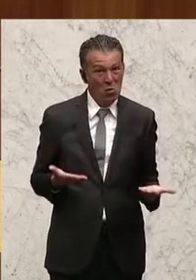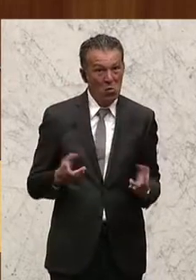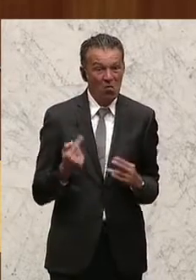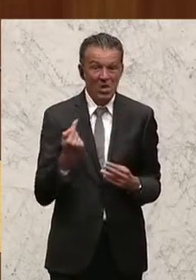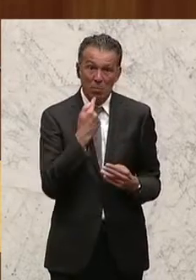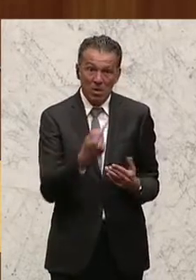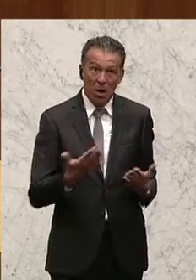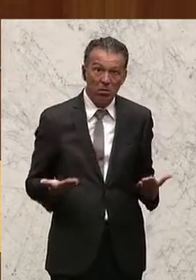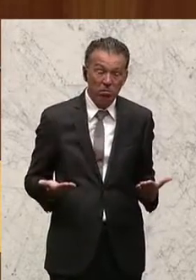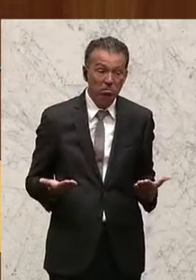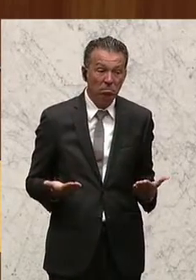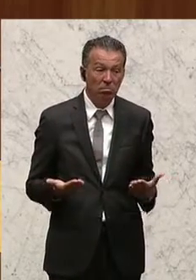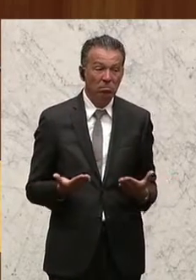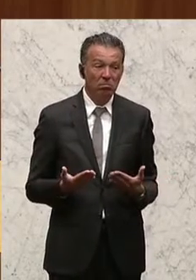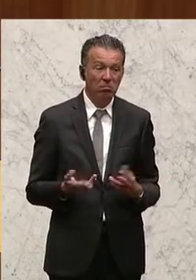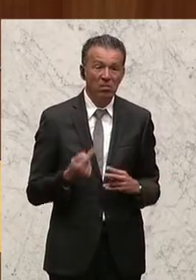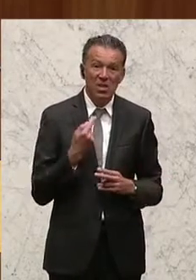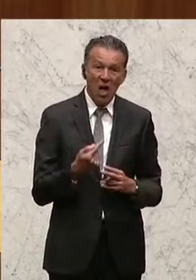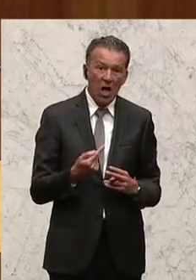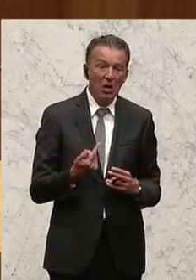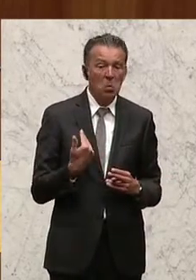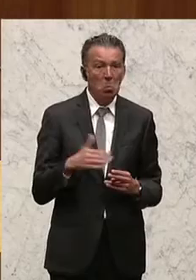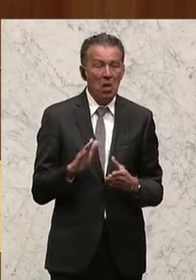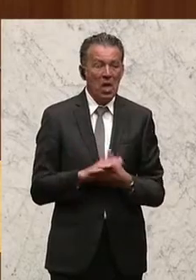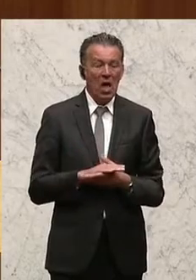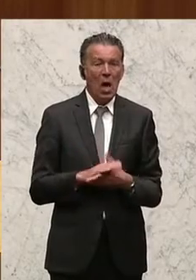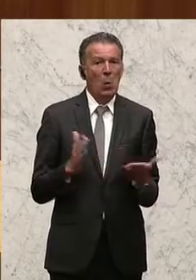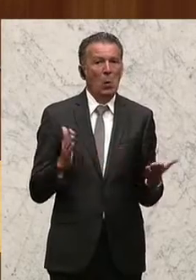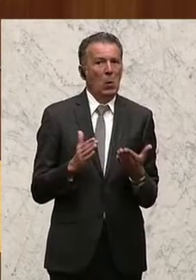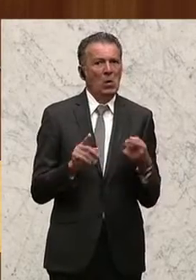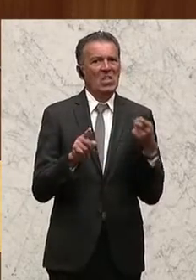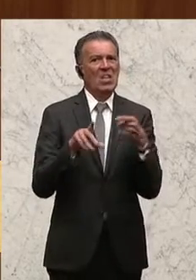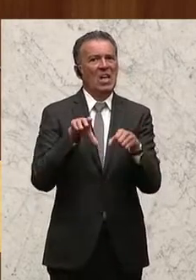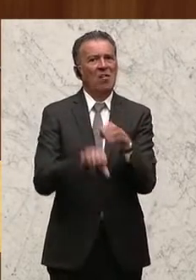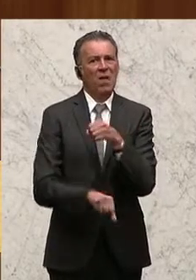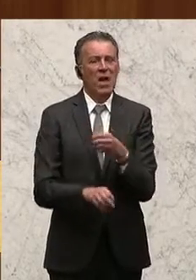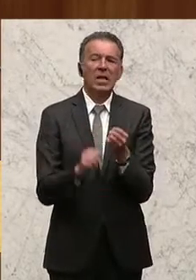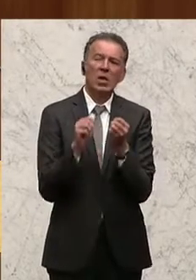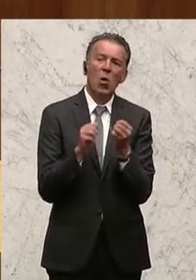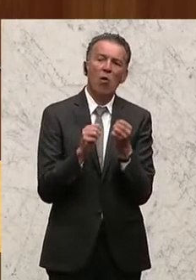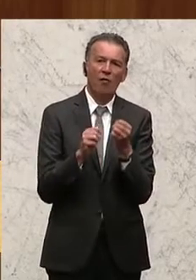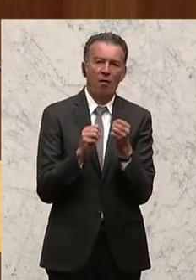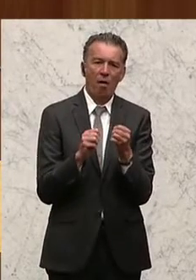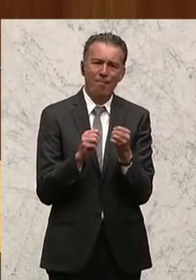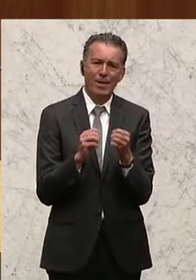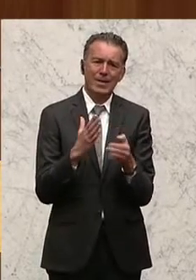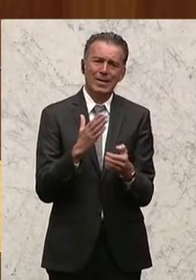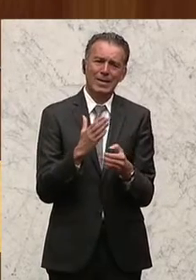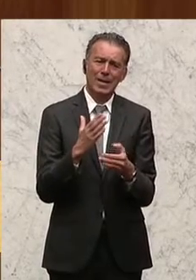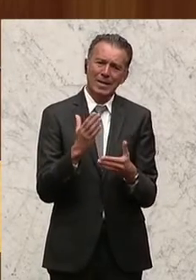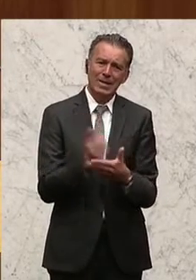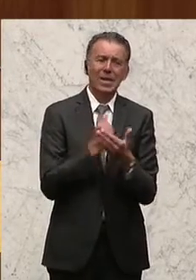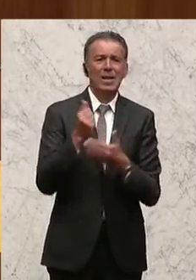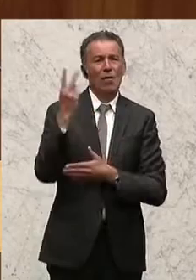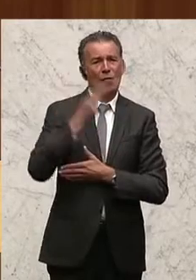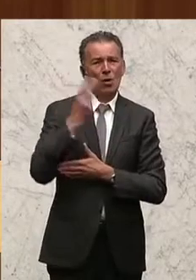gesagt hat. Wie er es gesagt hat, scheint eher in Richtung Zwang zu gehen. Ich hoffe, dass die Vernunft waltet und dass man sich